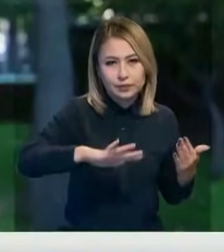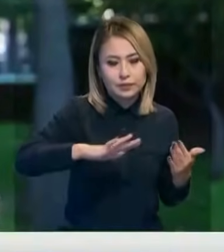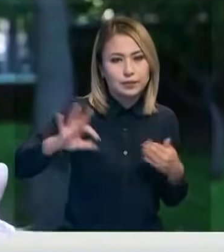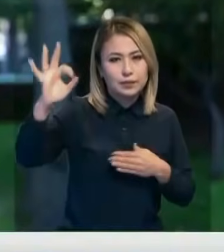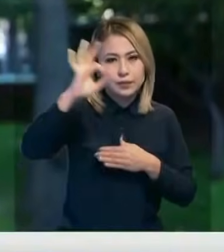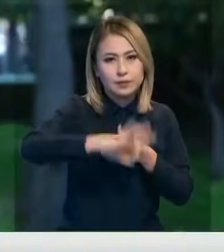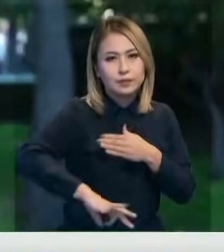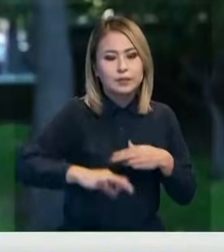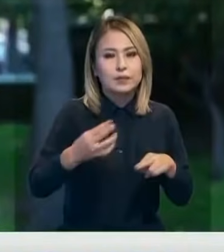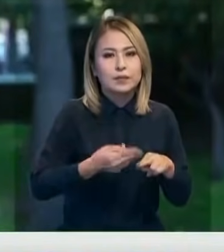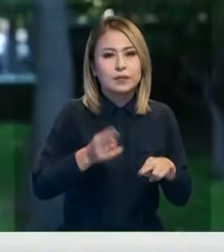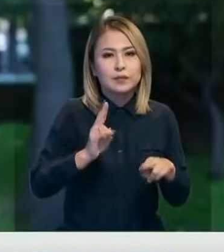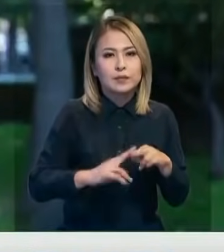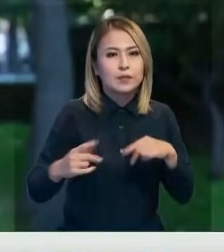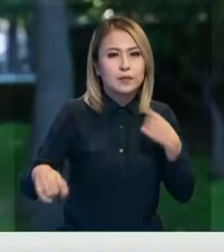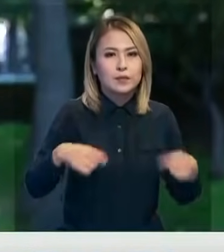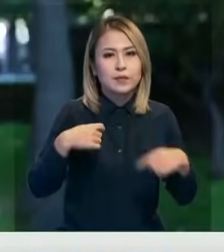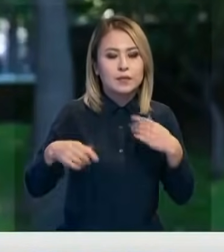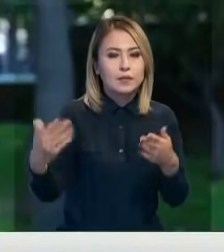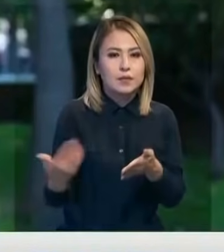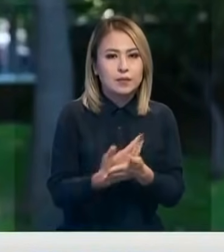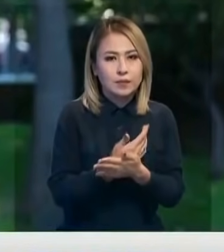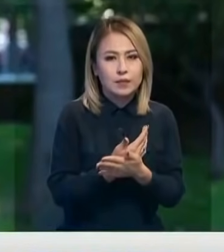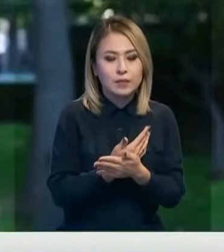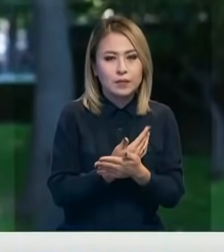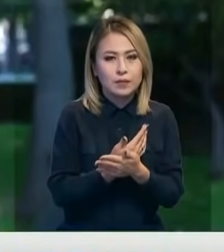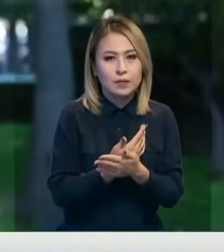елдері арасындағы сауда жаңа сауда